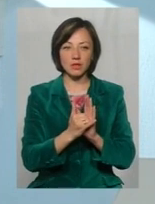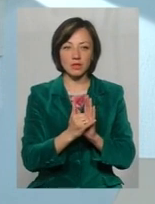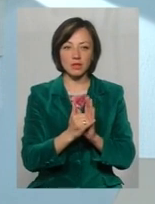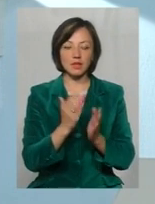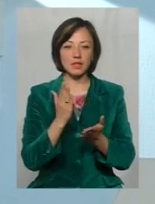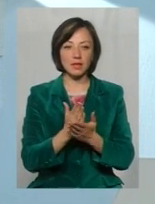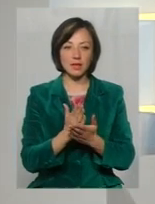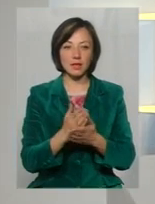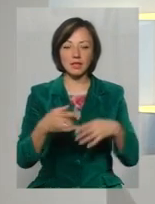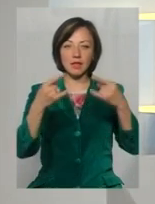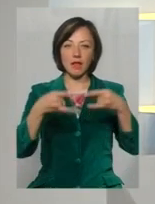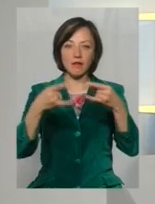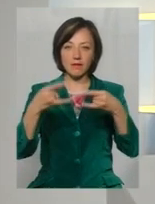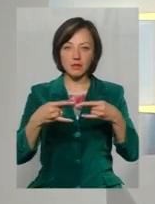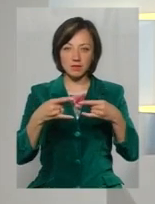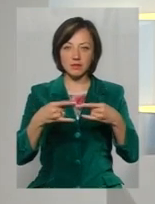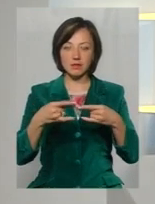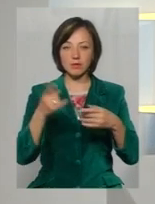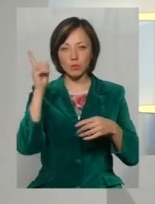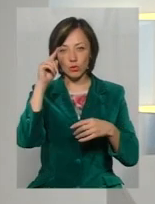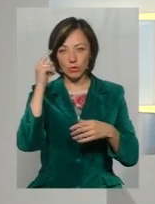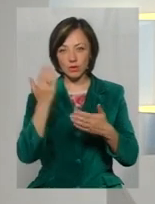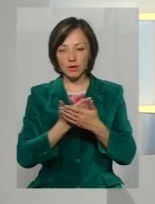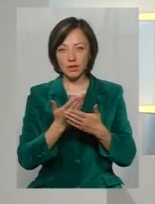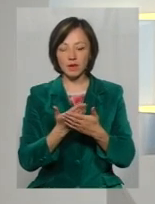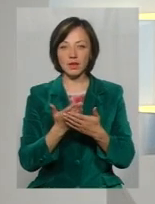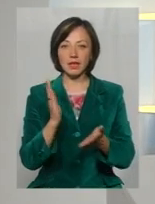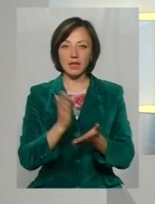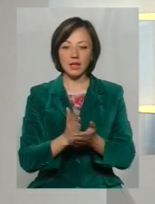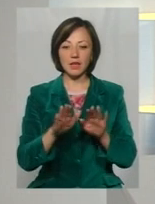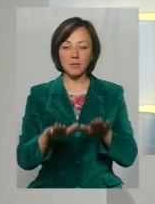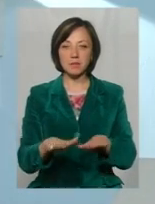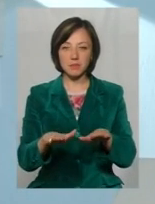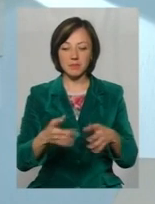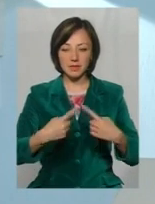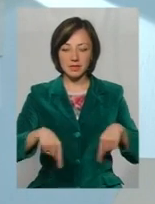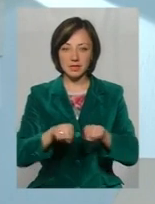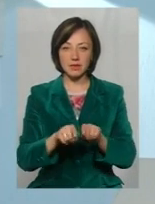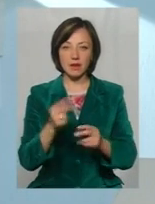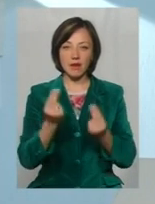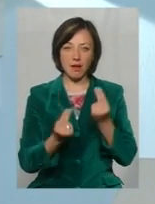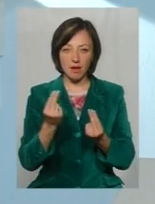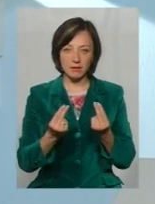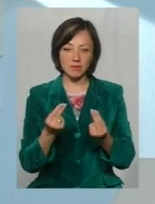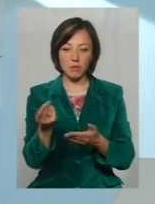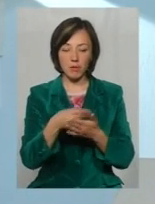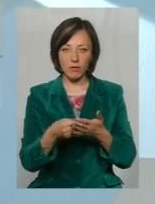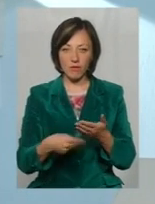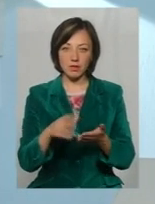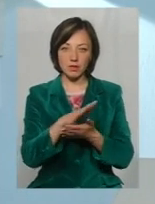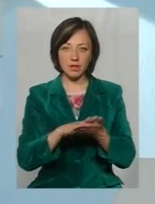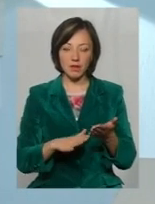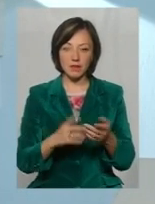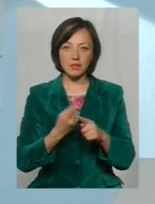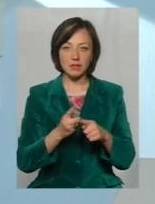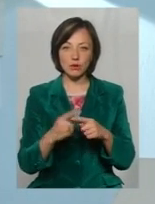й телевізори, де транслюються мультики, є дитяча зона, де дітки можуть погратися, помалювати і так далі.